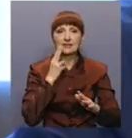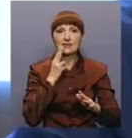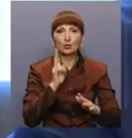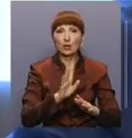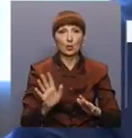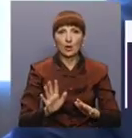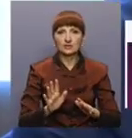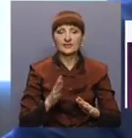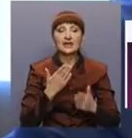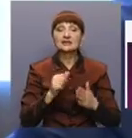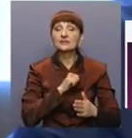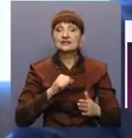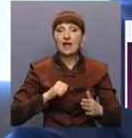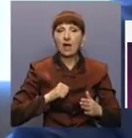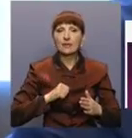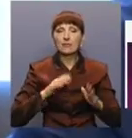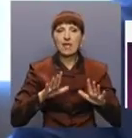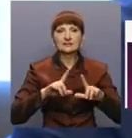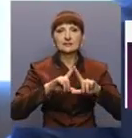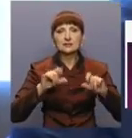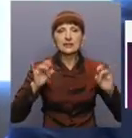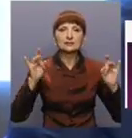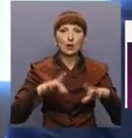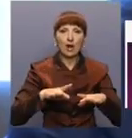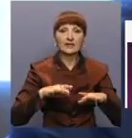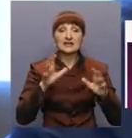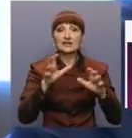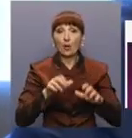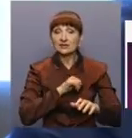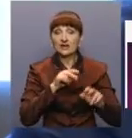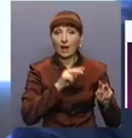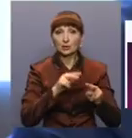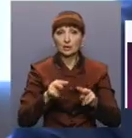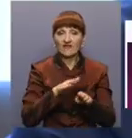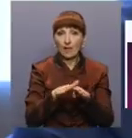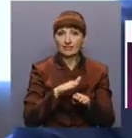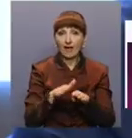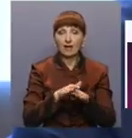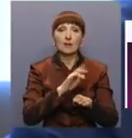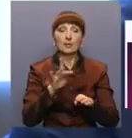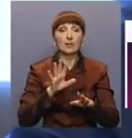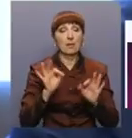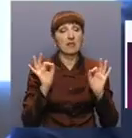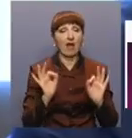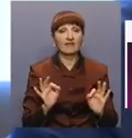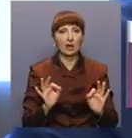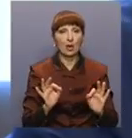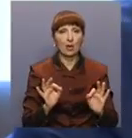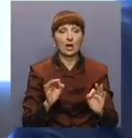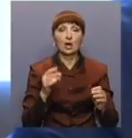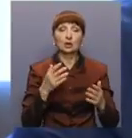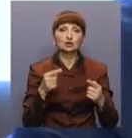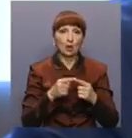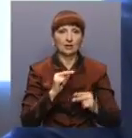сами заведения законно имели право все это контролировать, все это было бы намного правильнее, намного